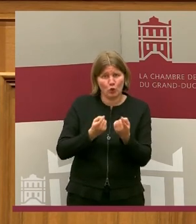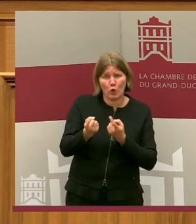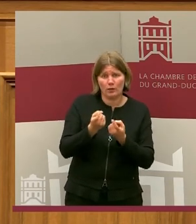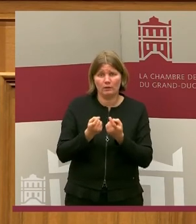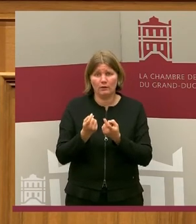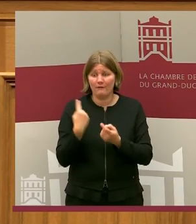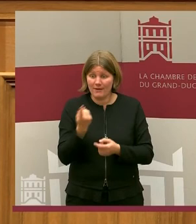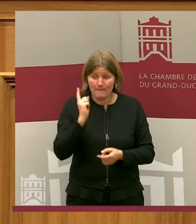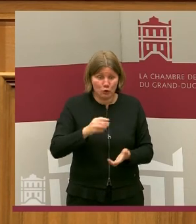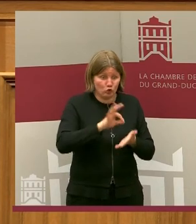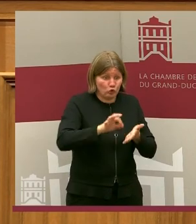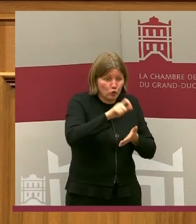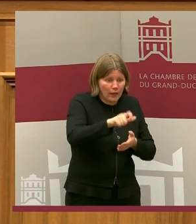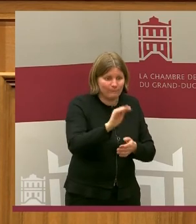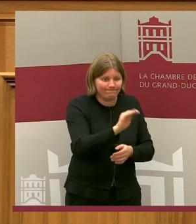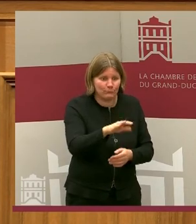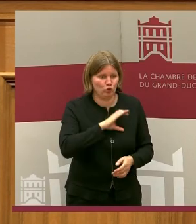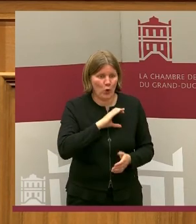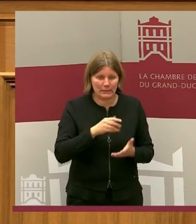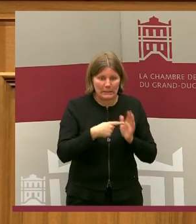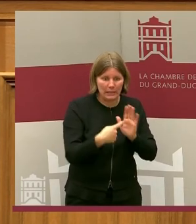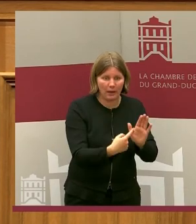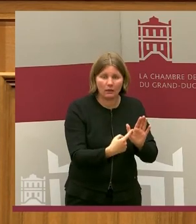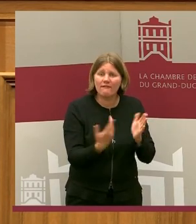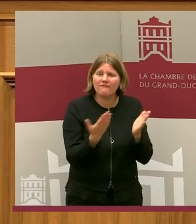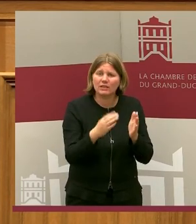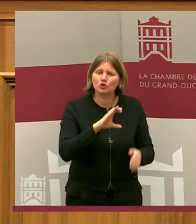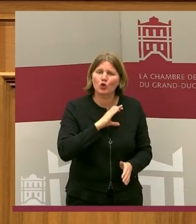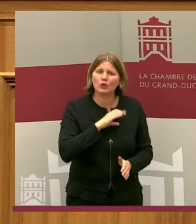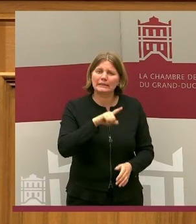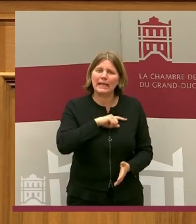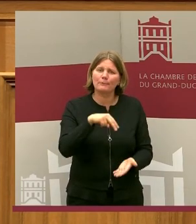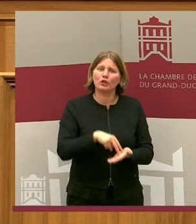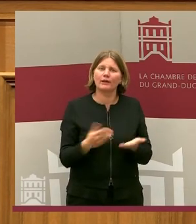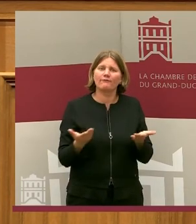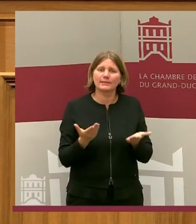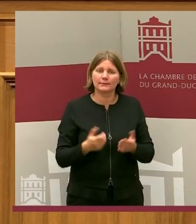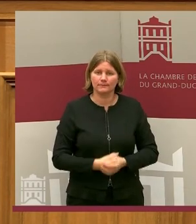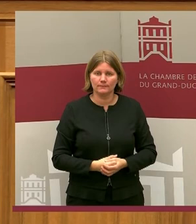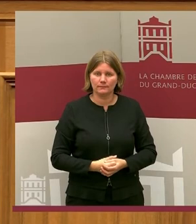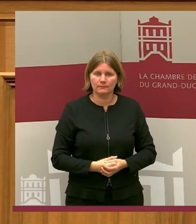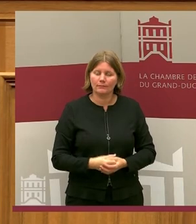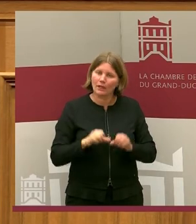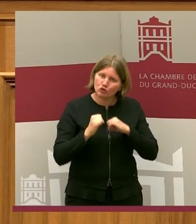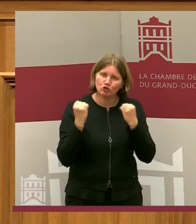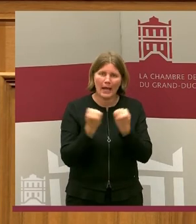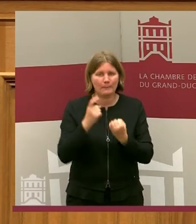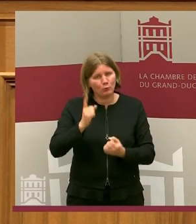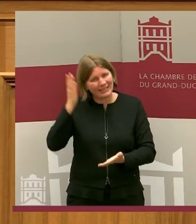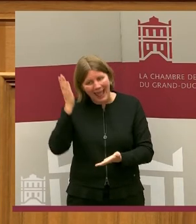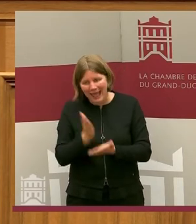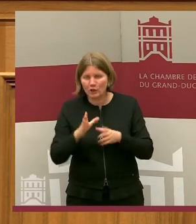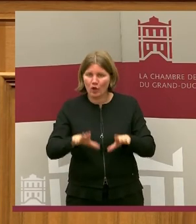weisen, was die Chancen von so einem Beruf sind, was die Chancen von der Selbstständigkeit sind. Der Staat muss auch endlich